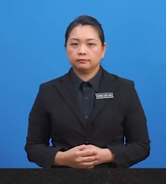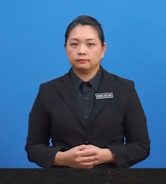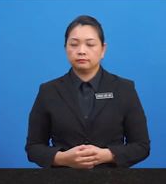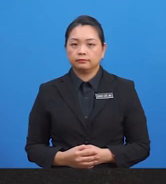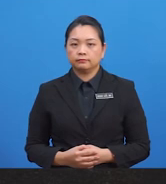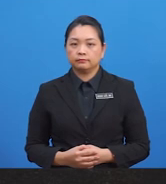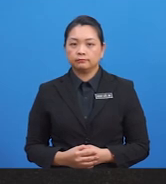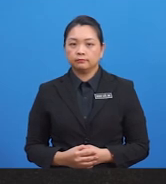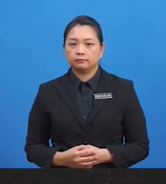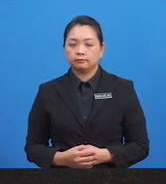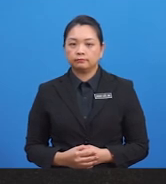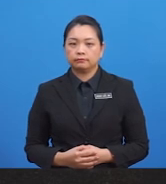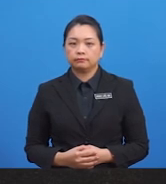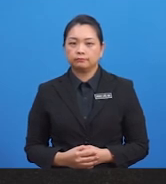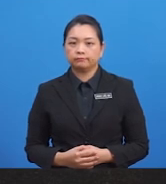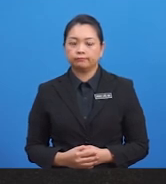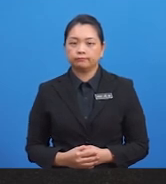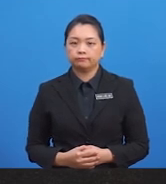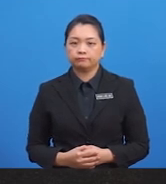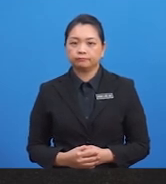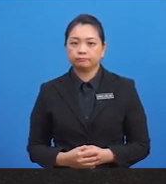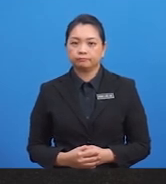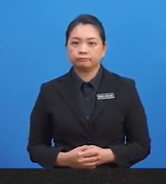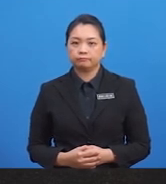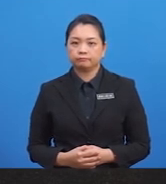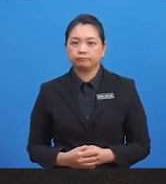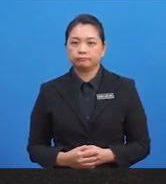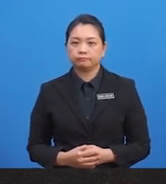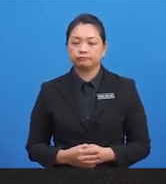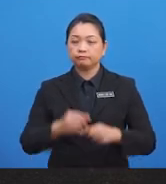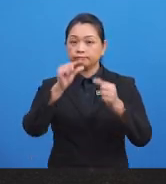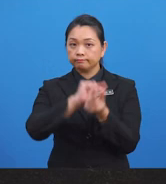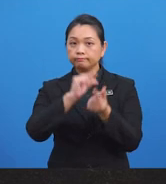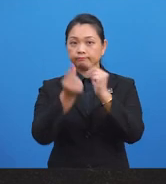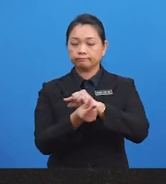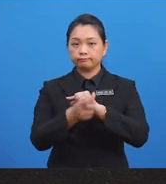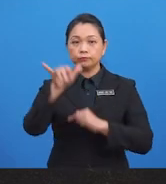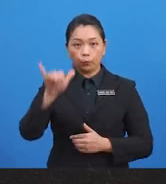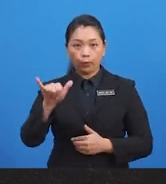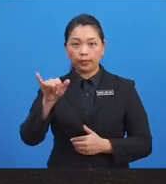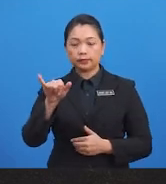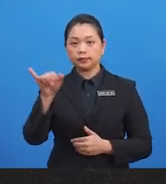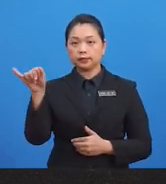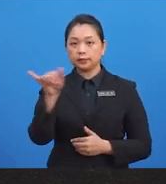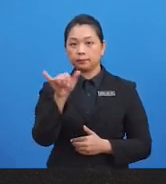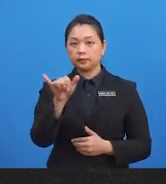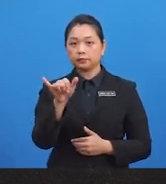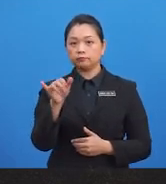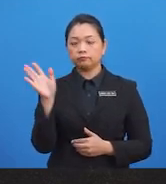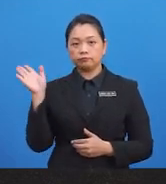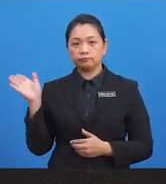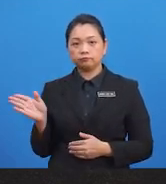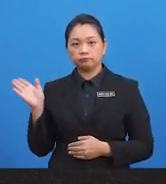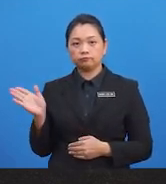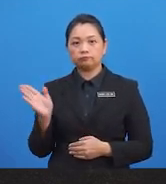Gantikan Y tolak 2X dalam persamaan Y sama dengan 6X tolak